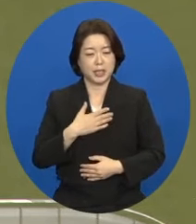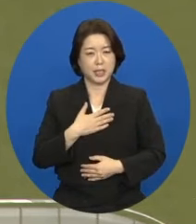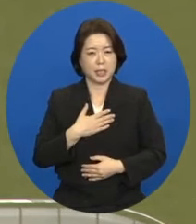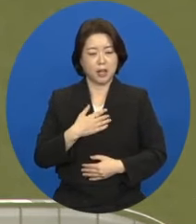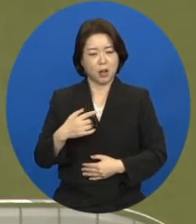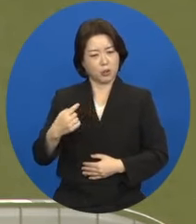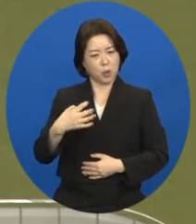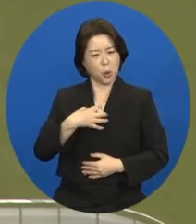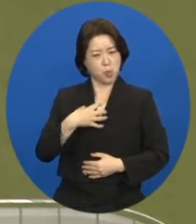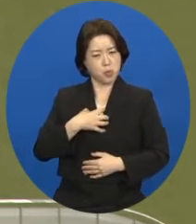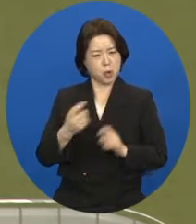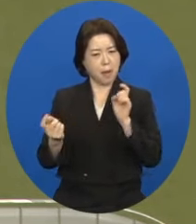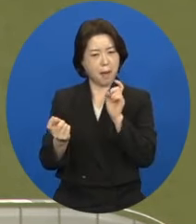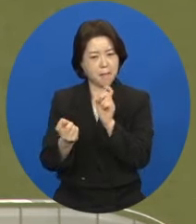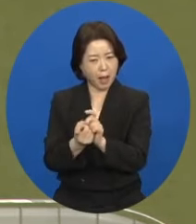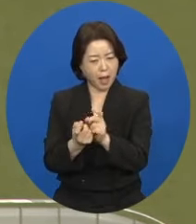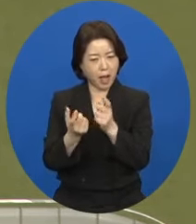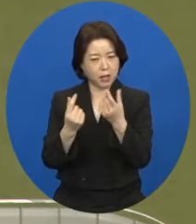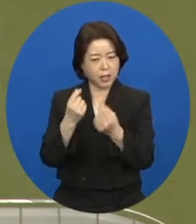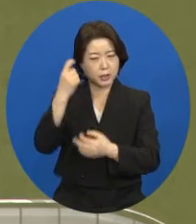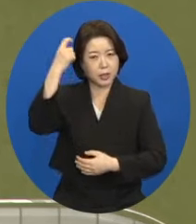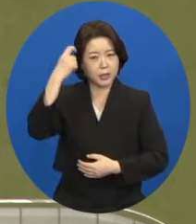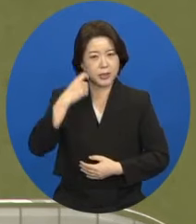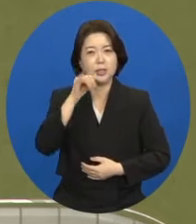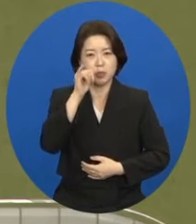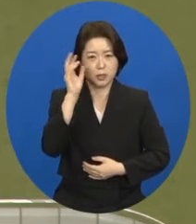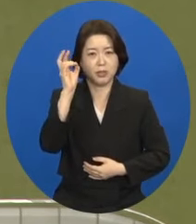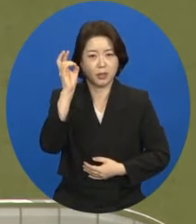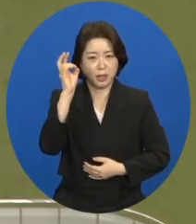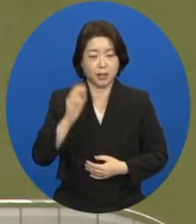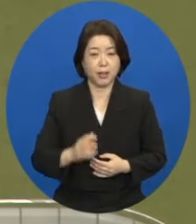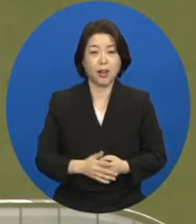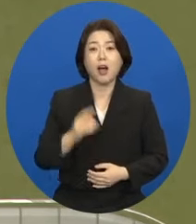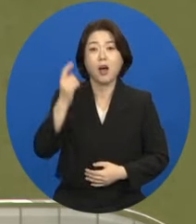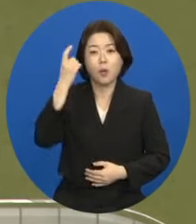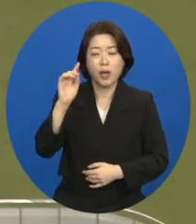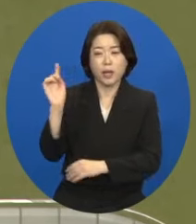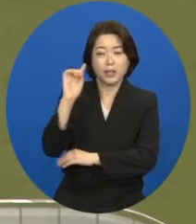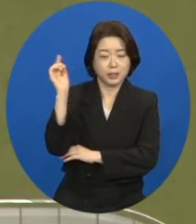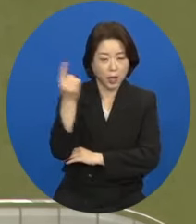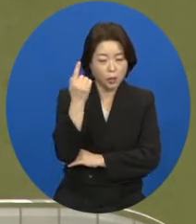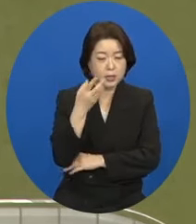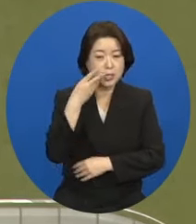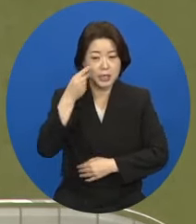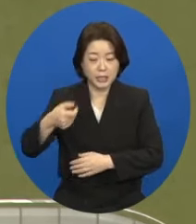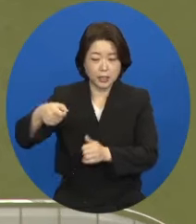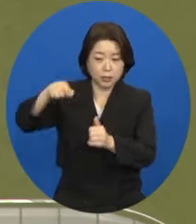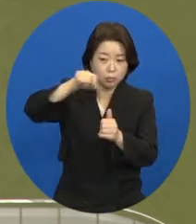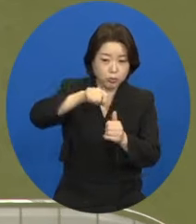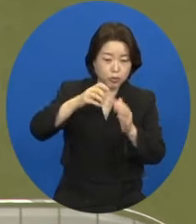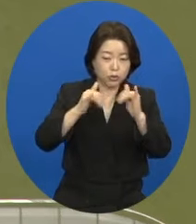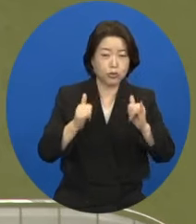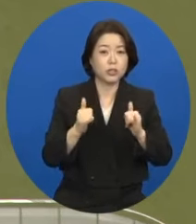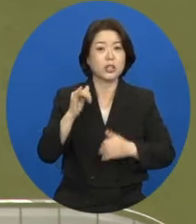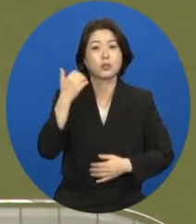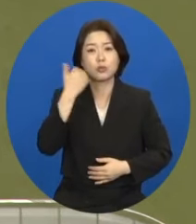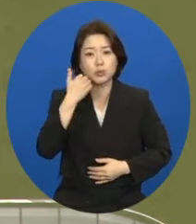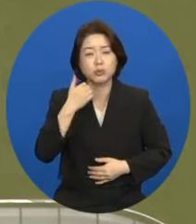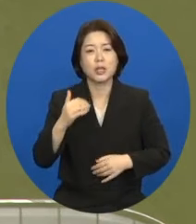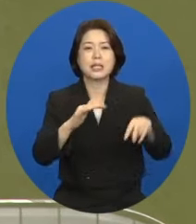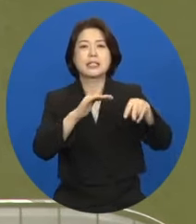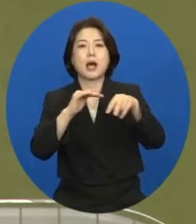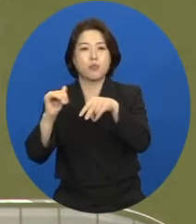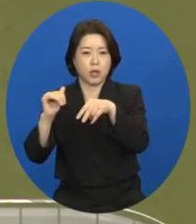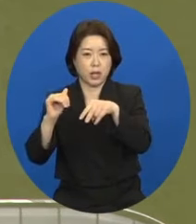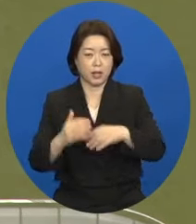좀 위험한 상황이 됐다라고 생각했을 겁니다. 왜냐하면 다윗에게 기름 부은 자가 사무엘이고 그에게 호의적으로